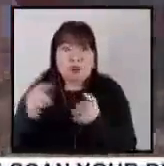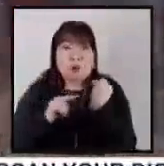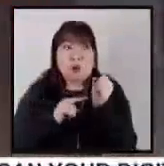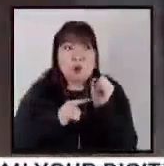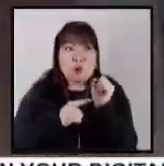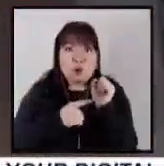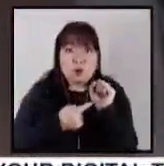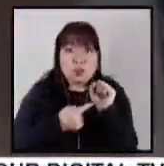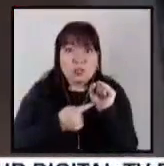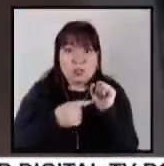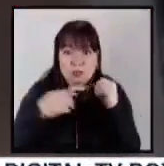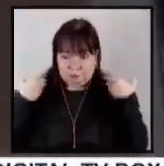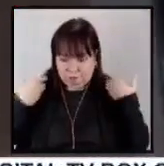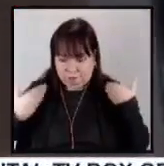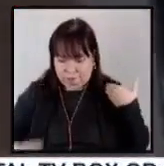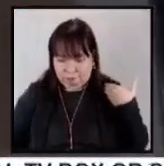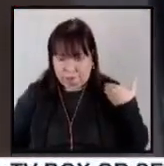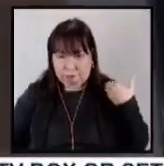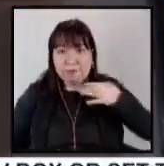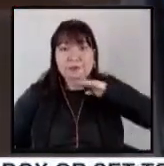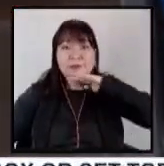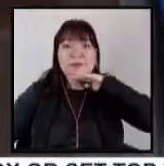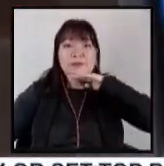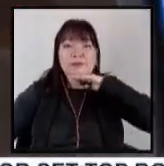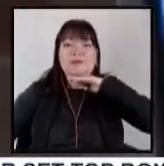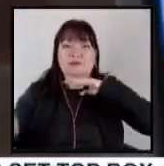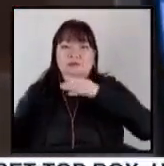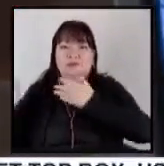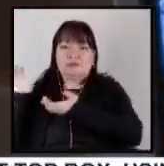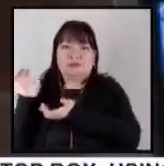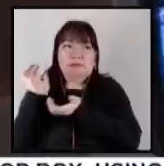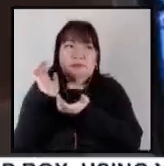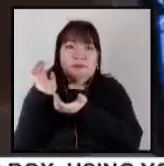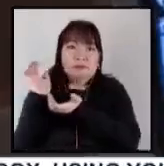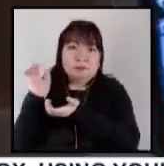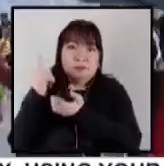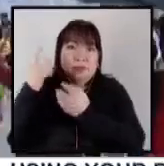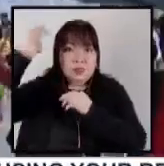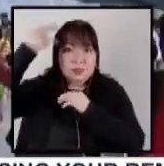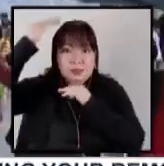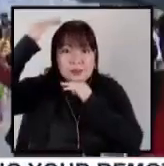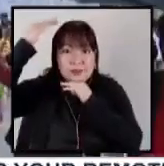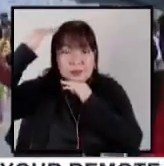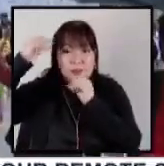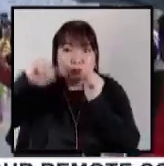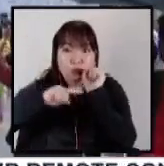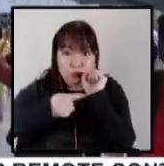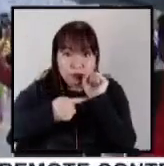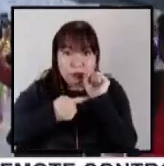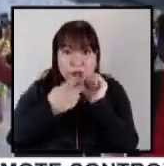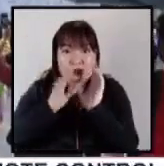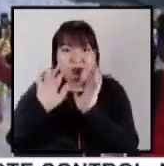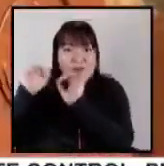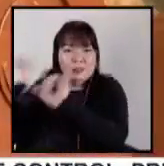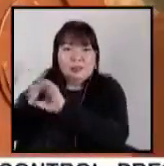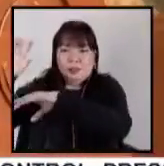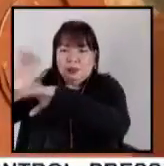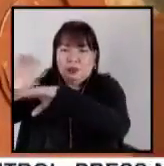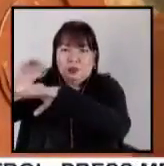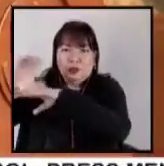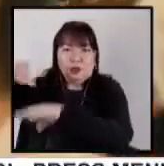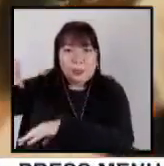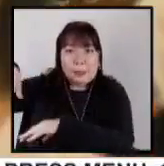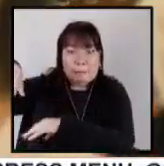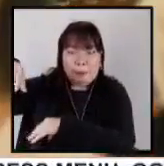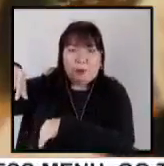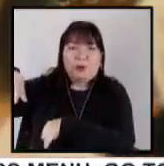puon, nakakabit sa replika na nakalagak sa loob ng Quiapo Church. Sa lumipas na taon,